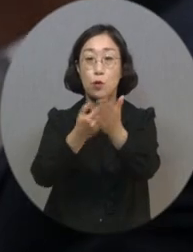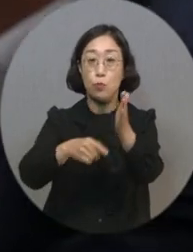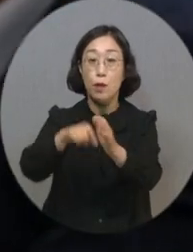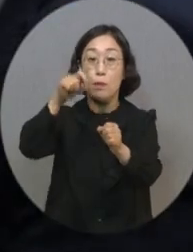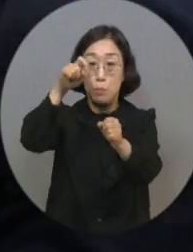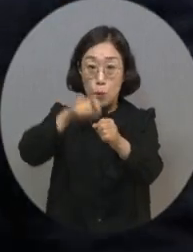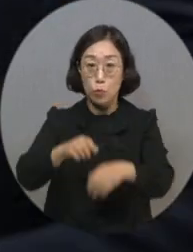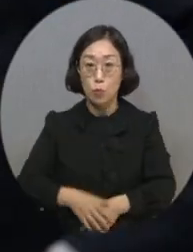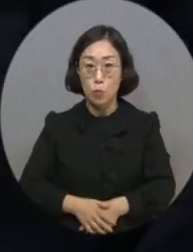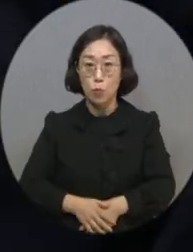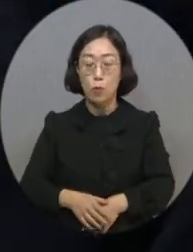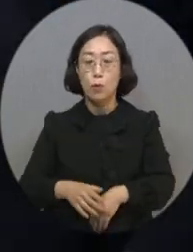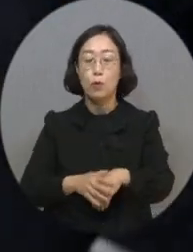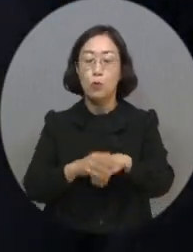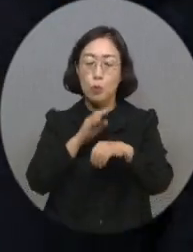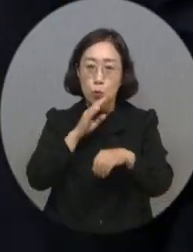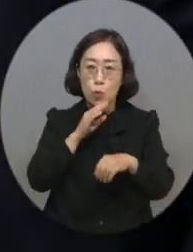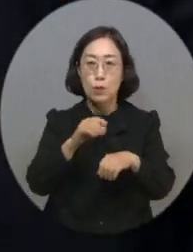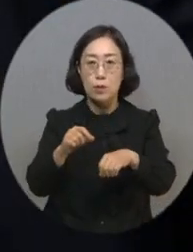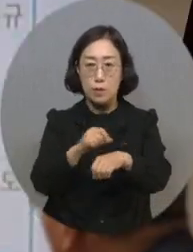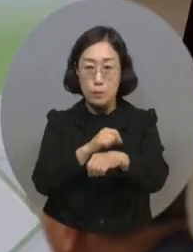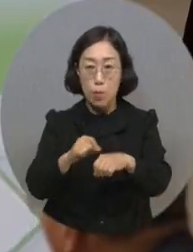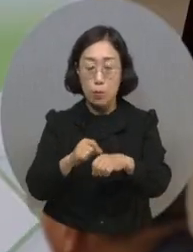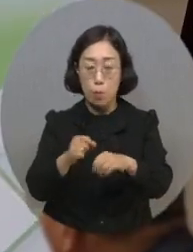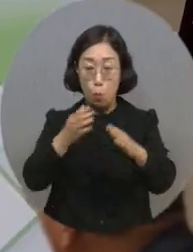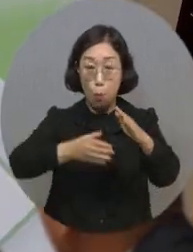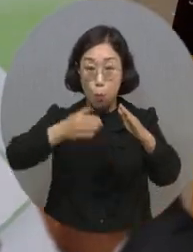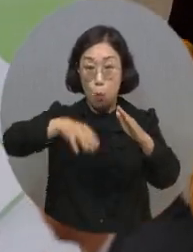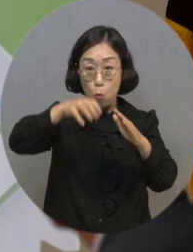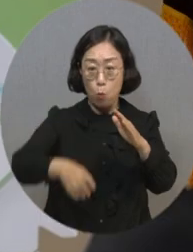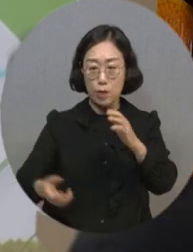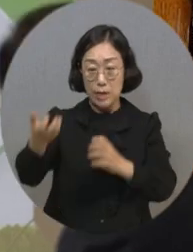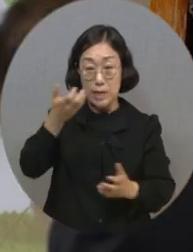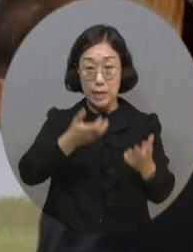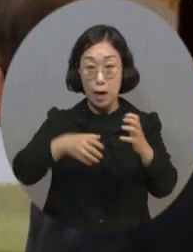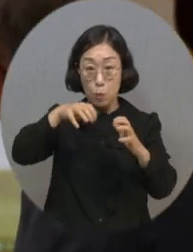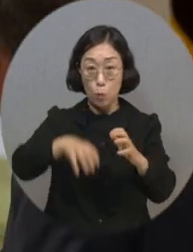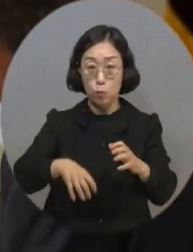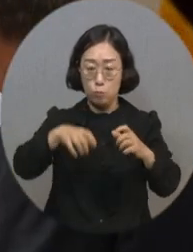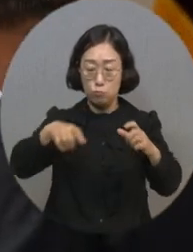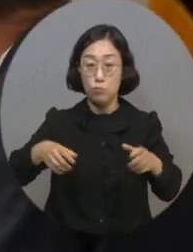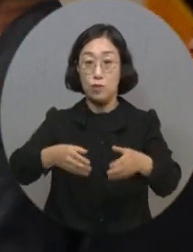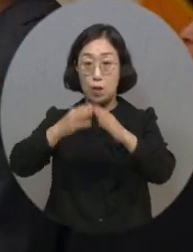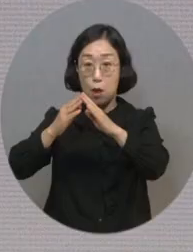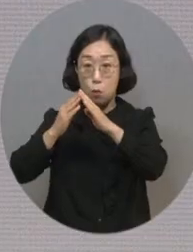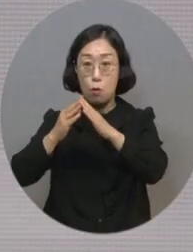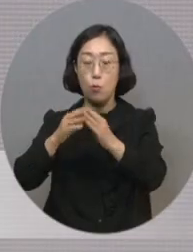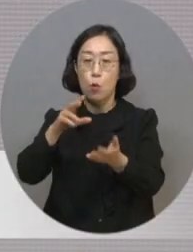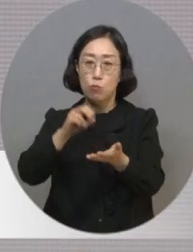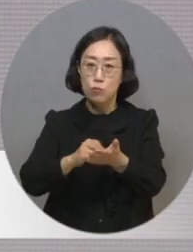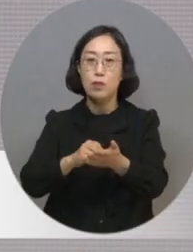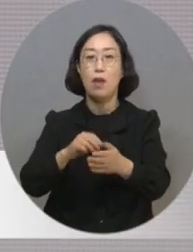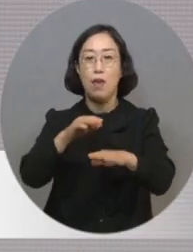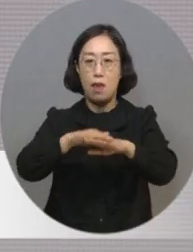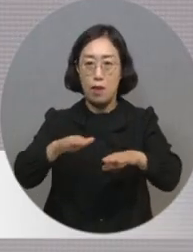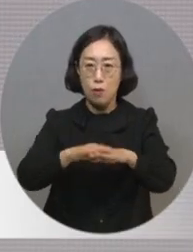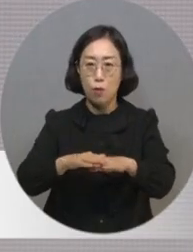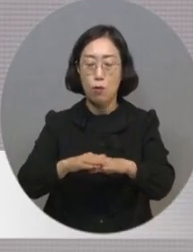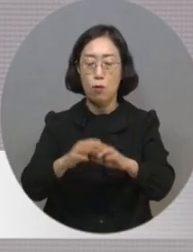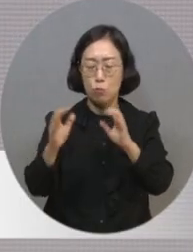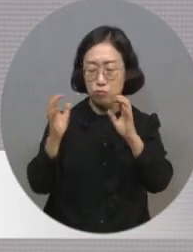전북특별자치도의 특례 실현과 공공기관 유치, 송전설로 문제 해결 방안을 논의했습니다. 이